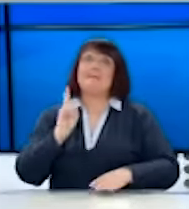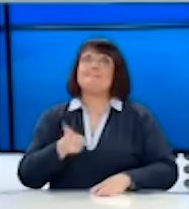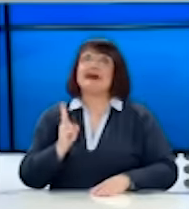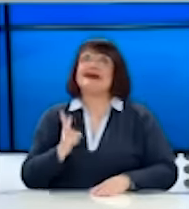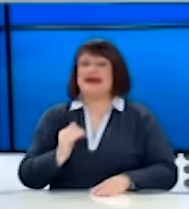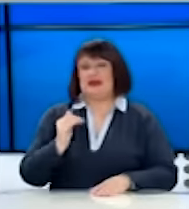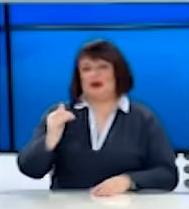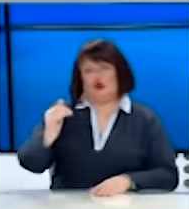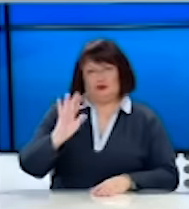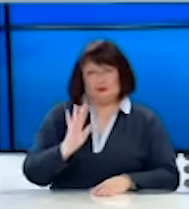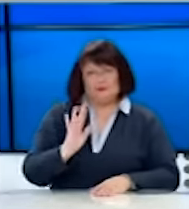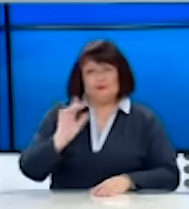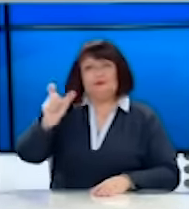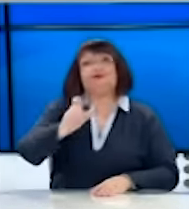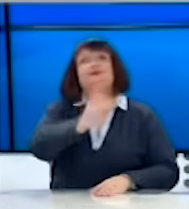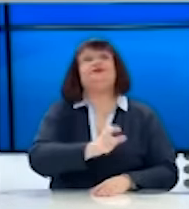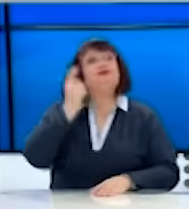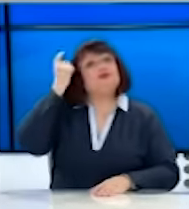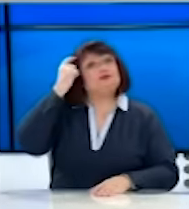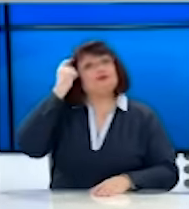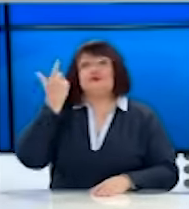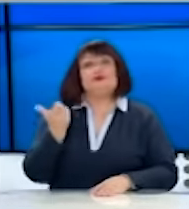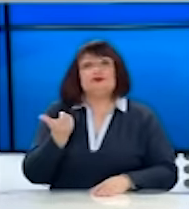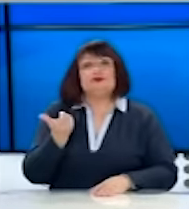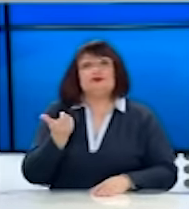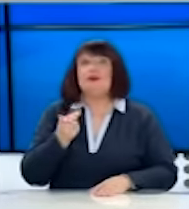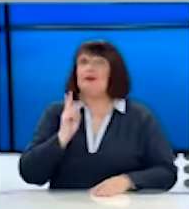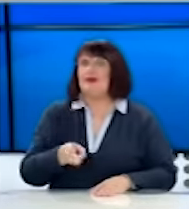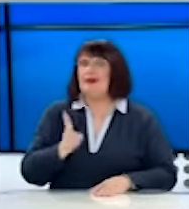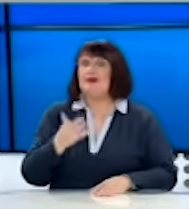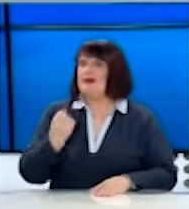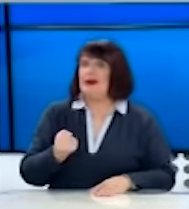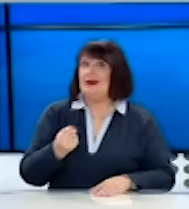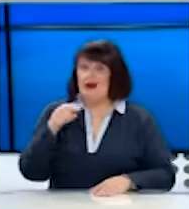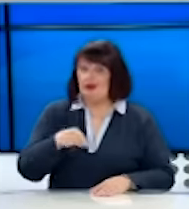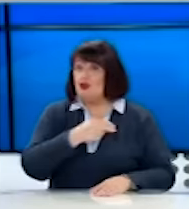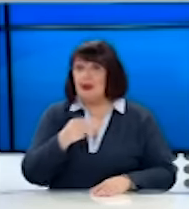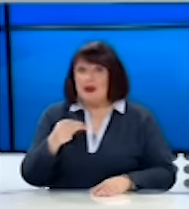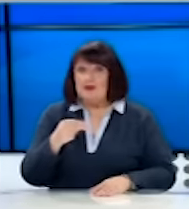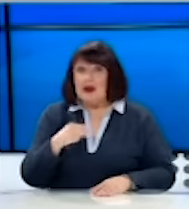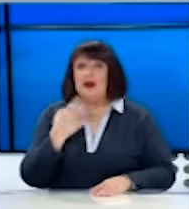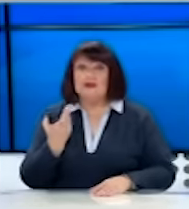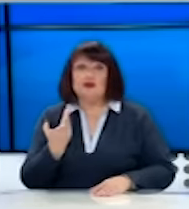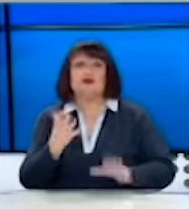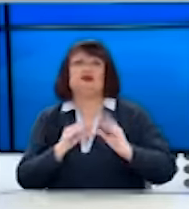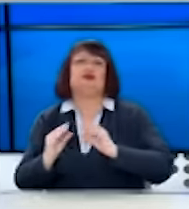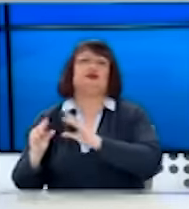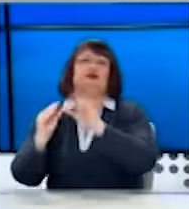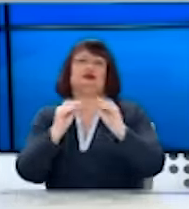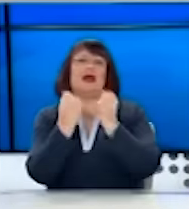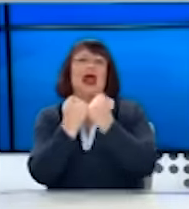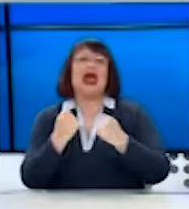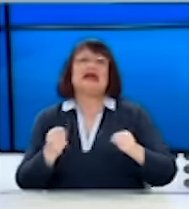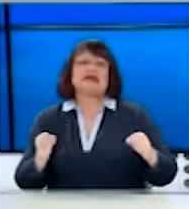επικίνδυνα επίπεδα. Ο καθένας καταλαβαίνει τι κινδύνους συνεπάγεται αυτό, αφού τα σενάρια τέτοιων